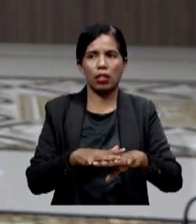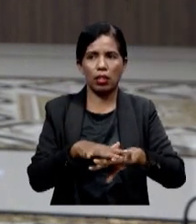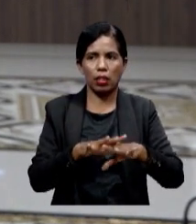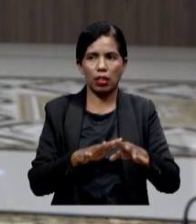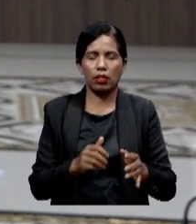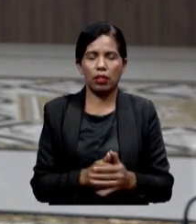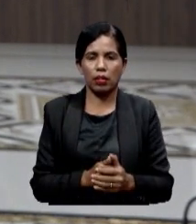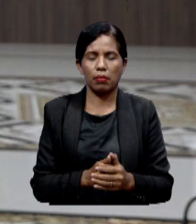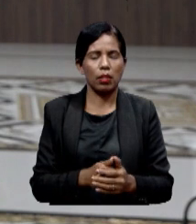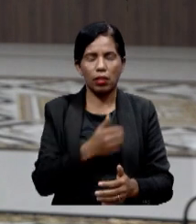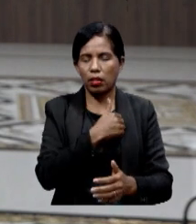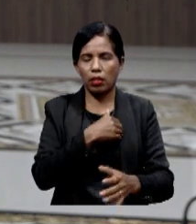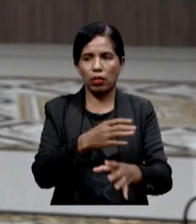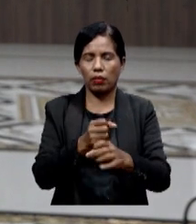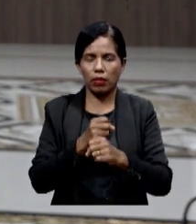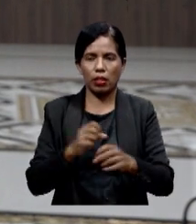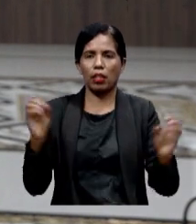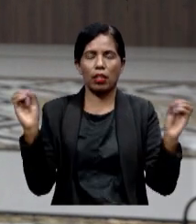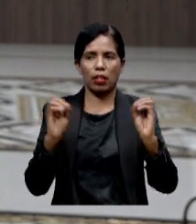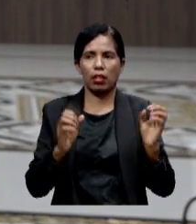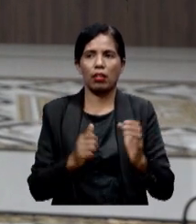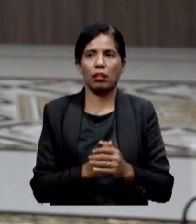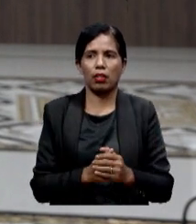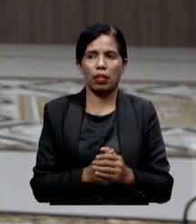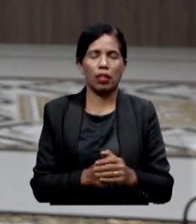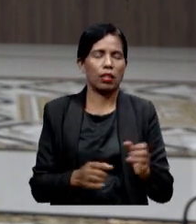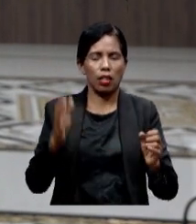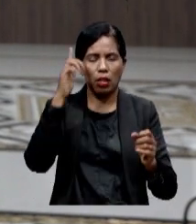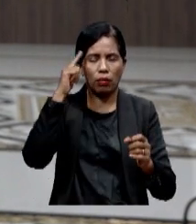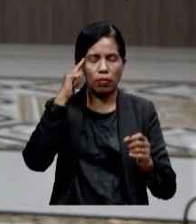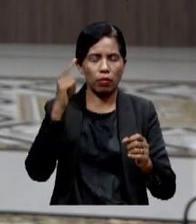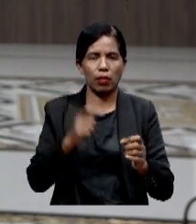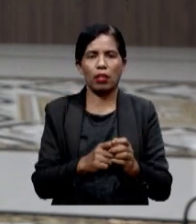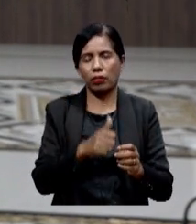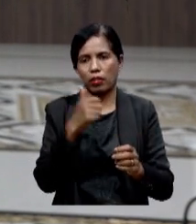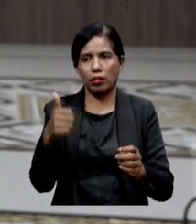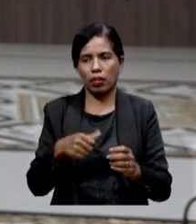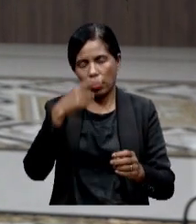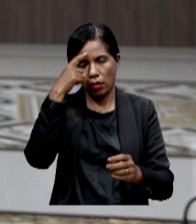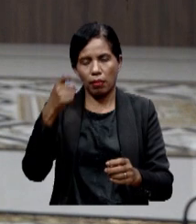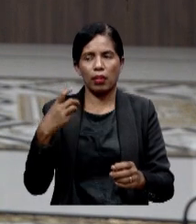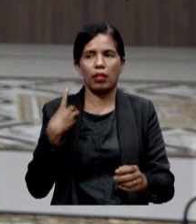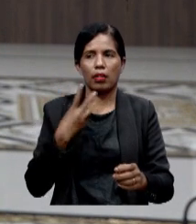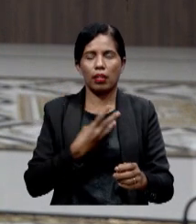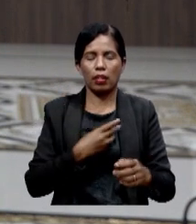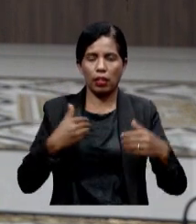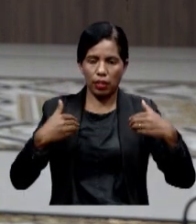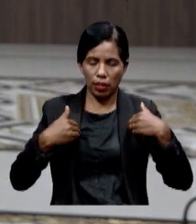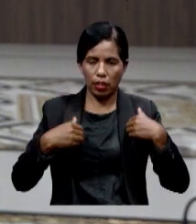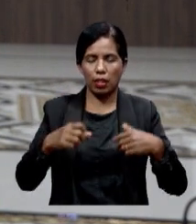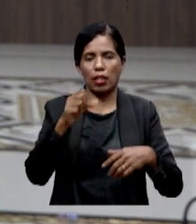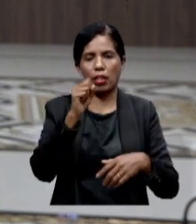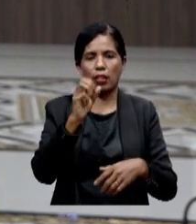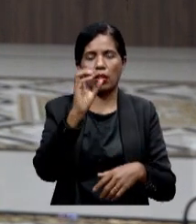jadi tentu la iha intensam buat ida la iha hanoi buat ida tambah ita iha SOP standard